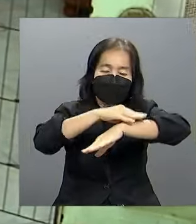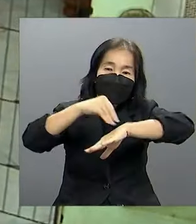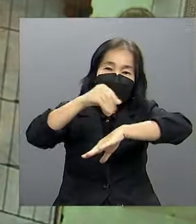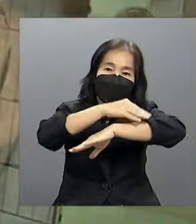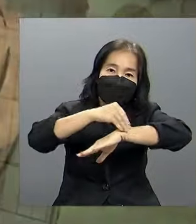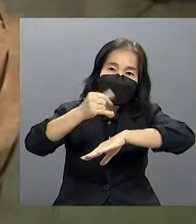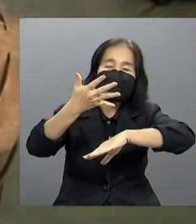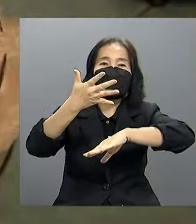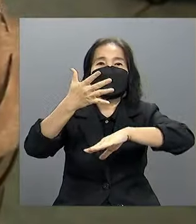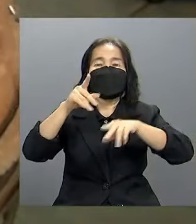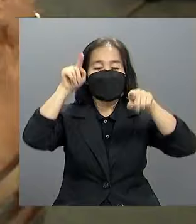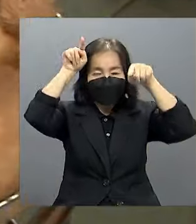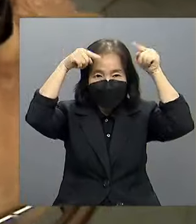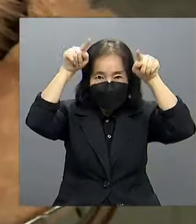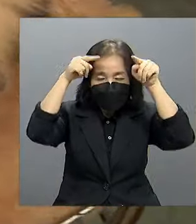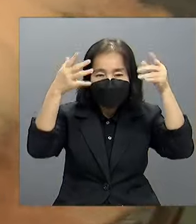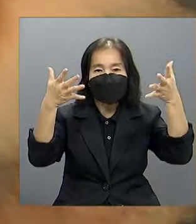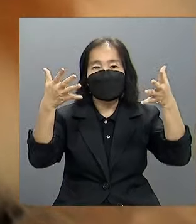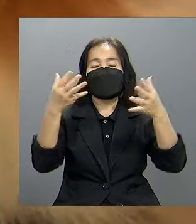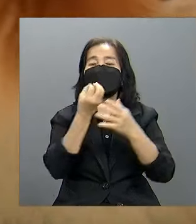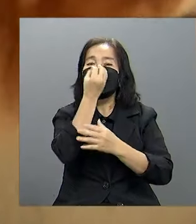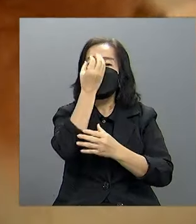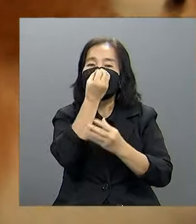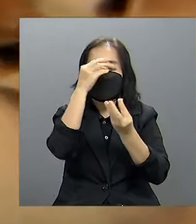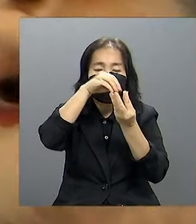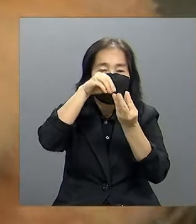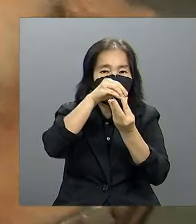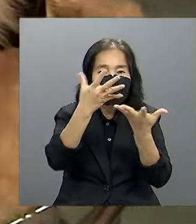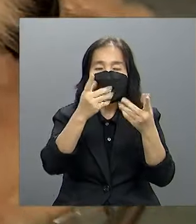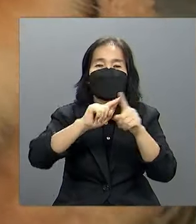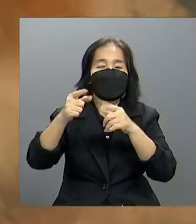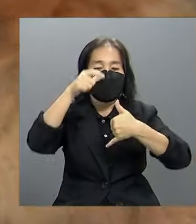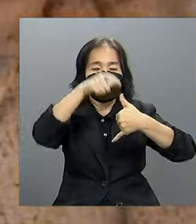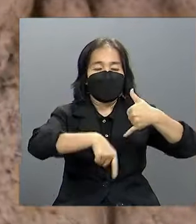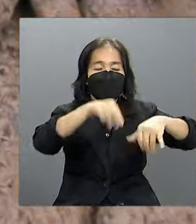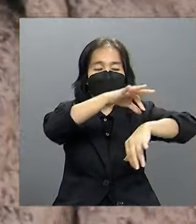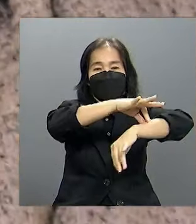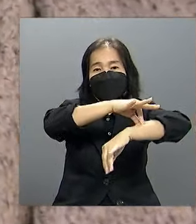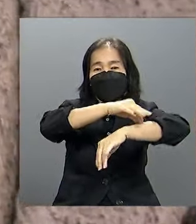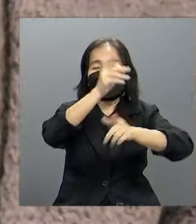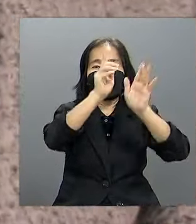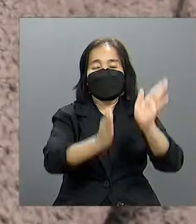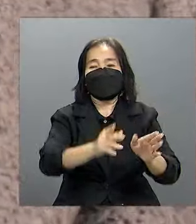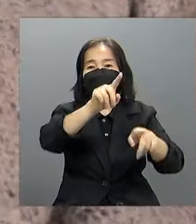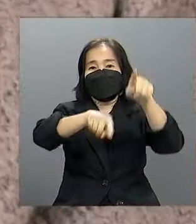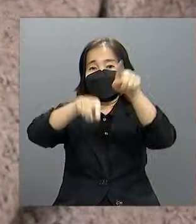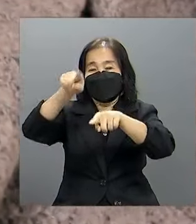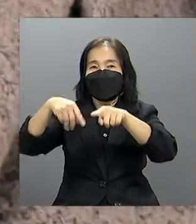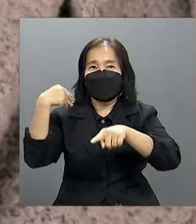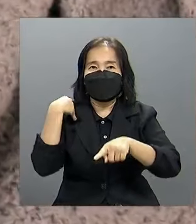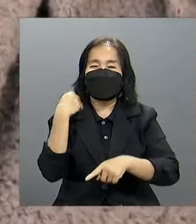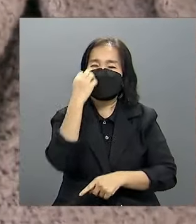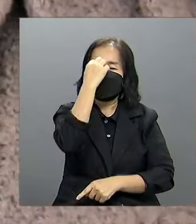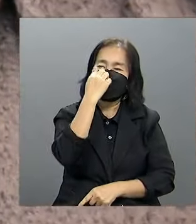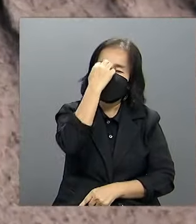บบางคนก็แพ้เกสรดอกไม้แล้วแต่คนอาการที่เป็นโพรงจมูกอักเสบจากภูมิแพ้เนี่ยคันจมูกคัดจมูก